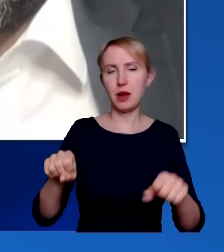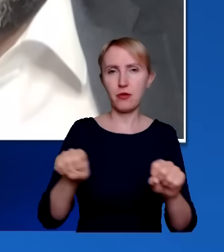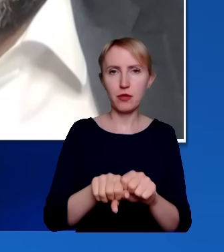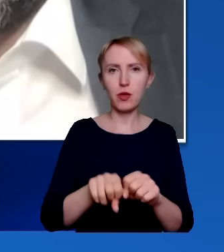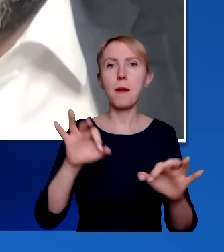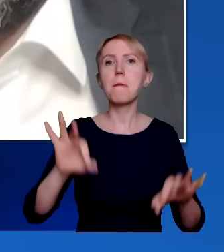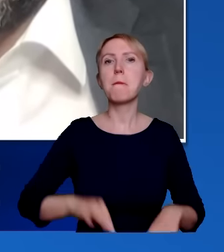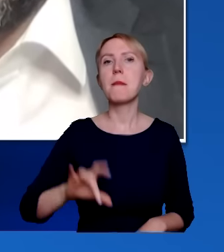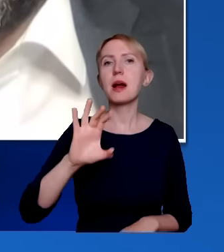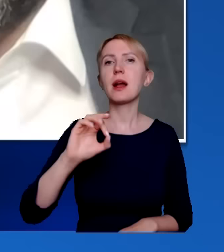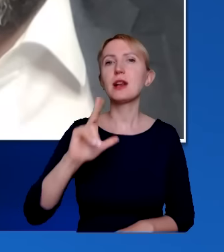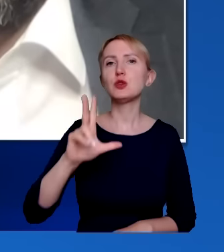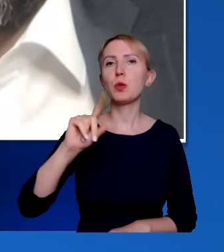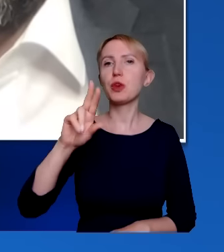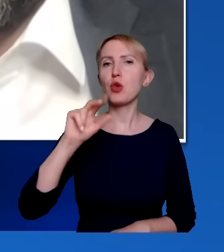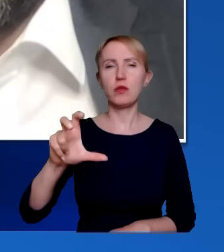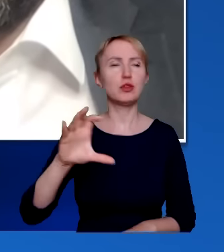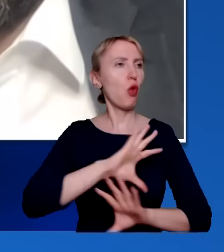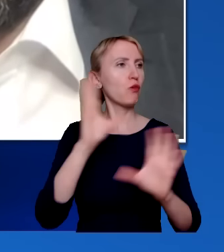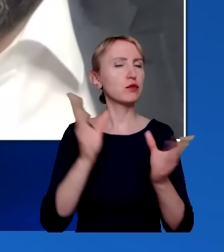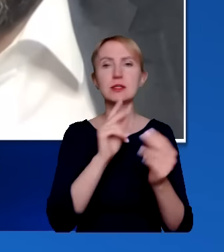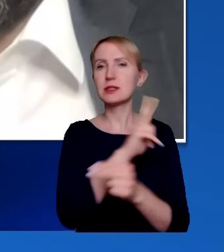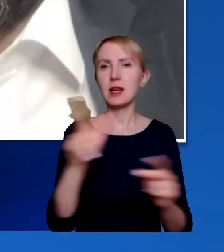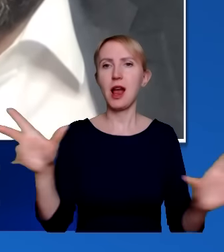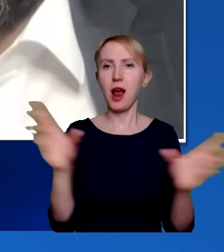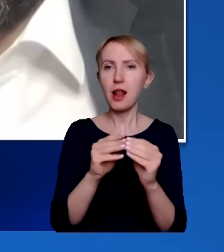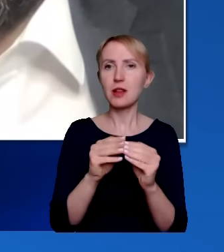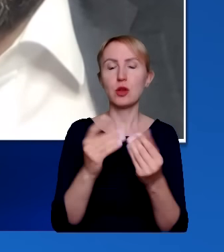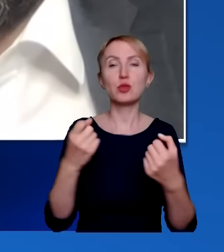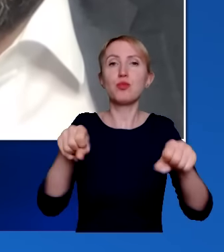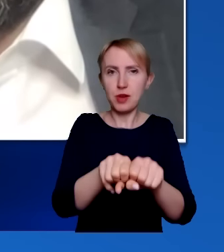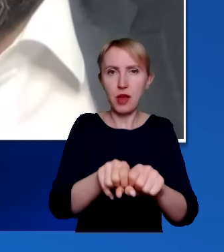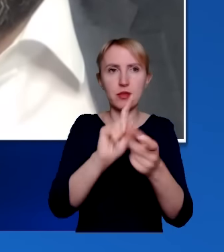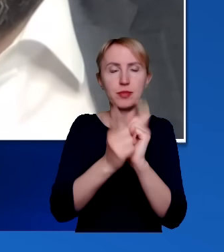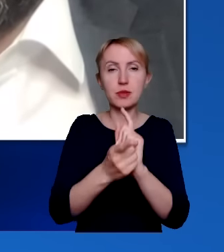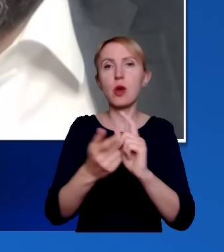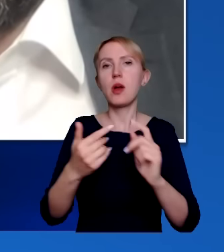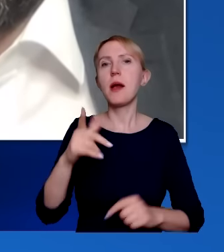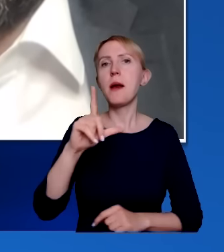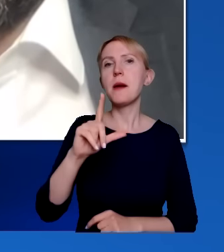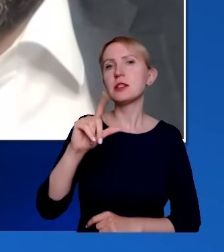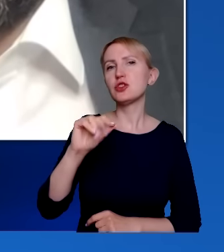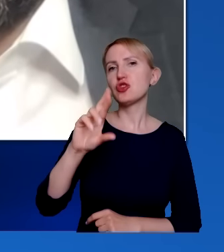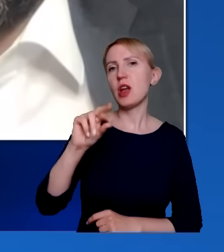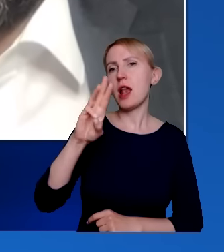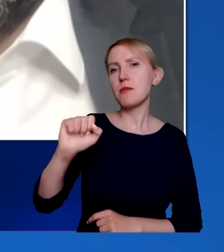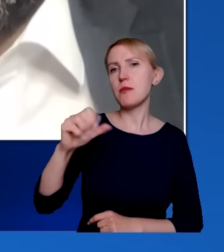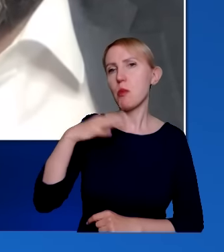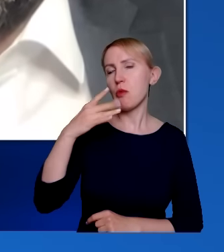gasiuk pichowicz No wszyscy z nim tamten wymiar sprawiedliwości pan Szczerba też go chwalił jaki odważny